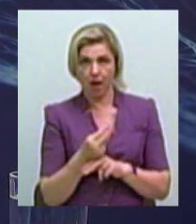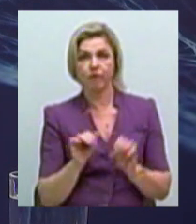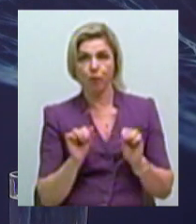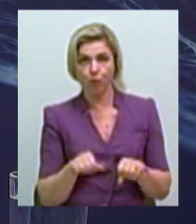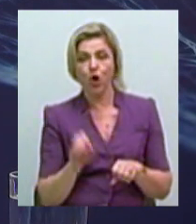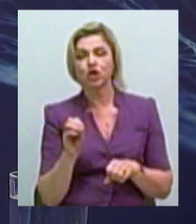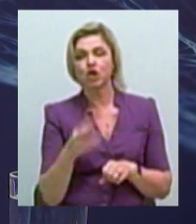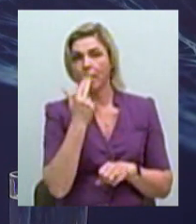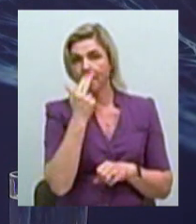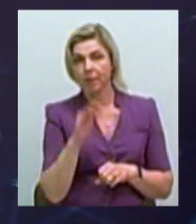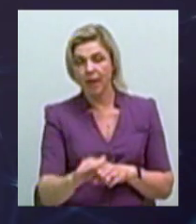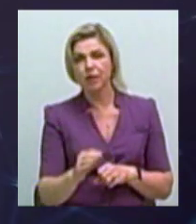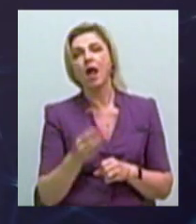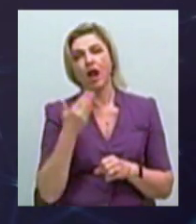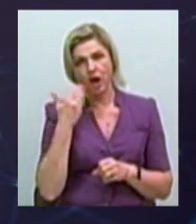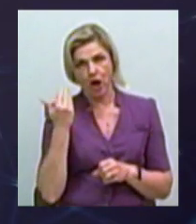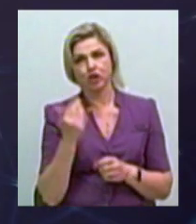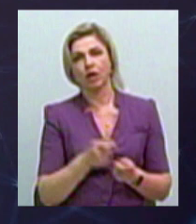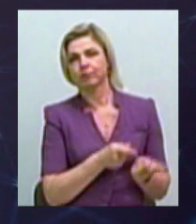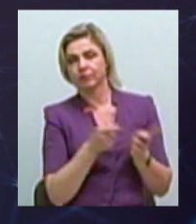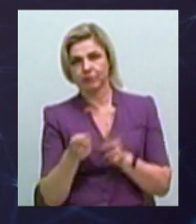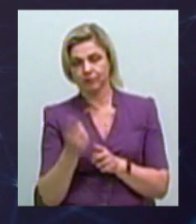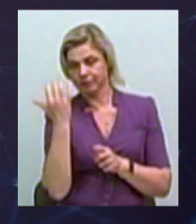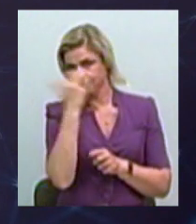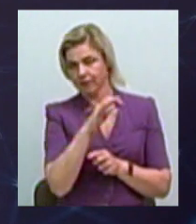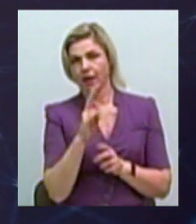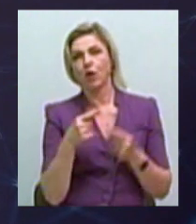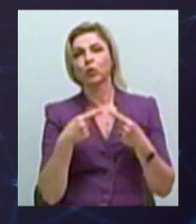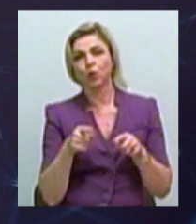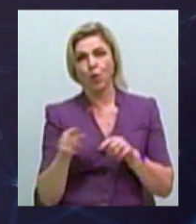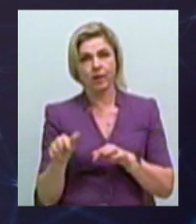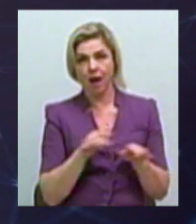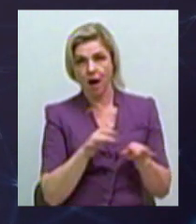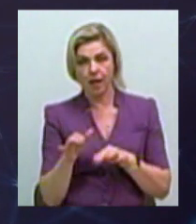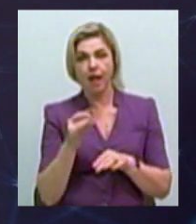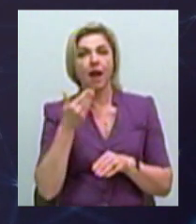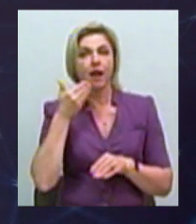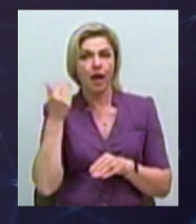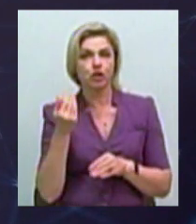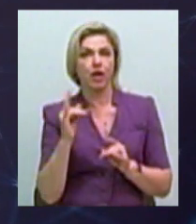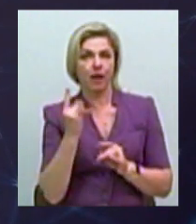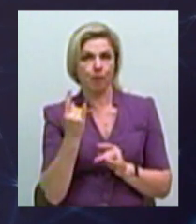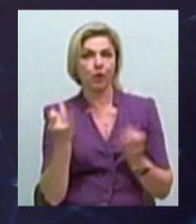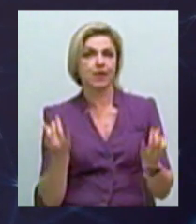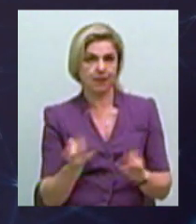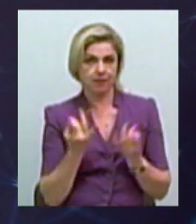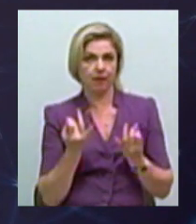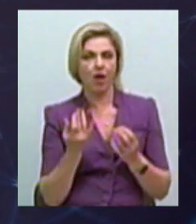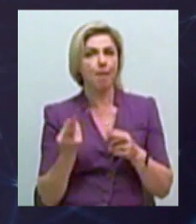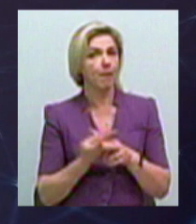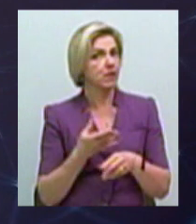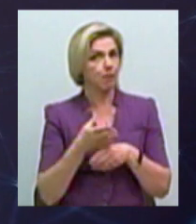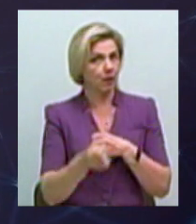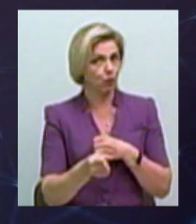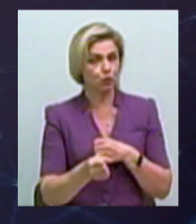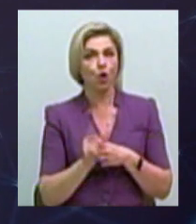молодший вік дитини, тим простіше її переключити на інший вид діяльності, і тим легше її зацікавити. Без примусу.